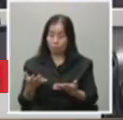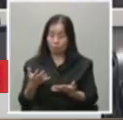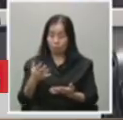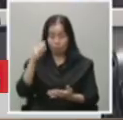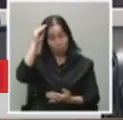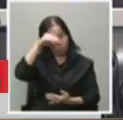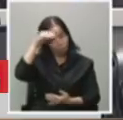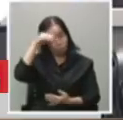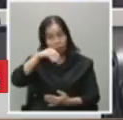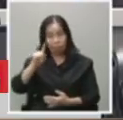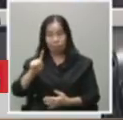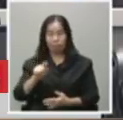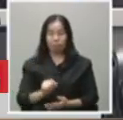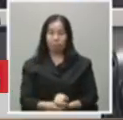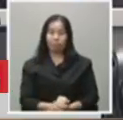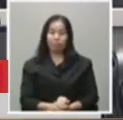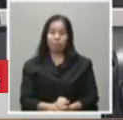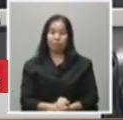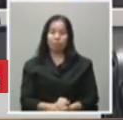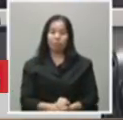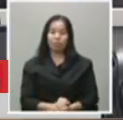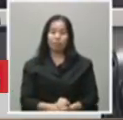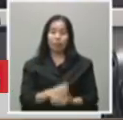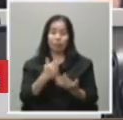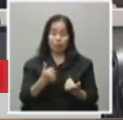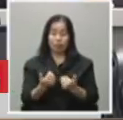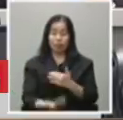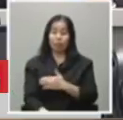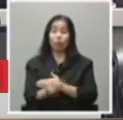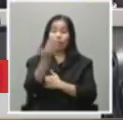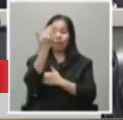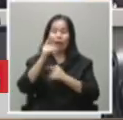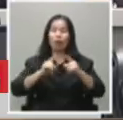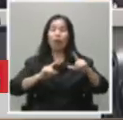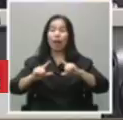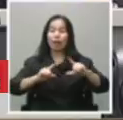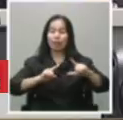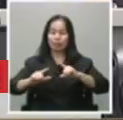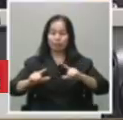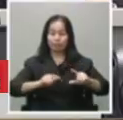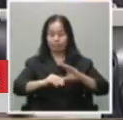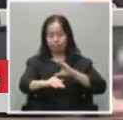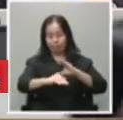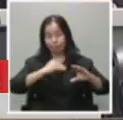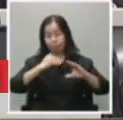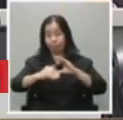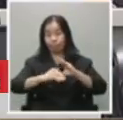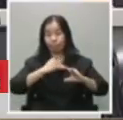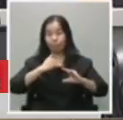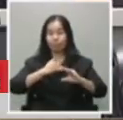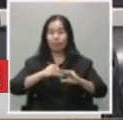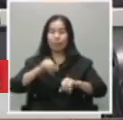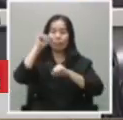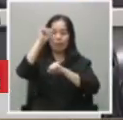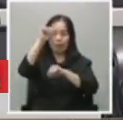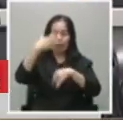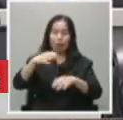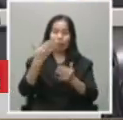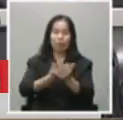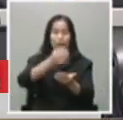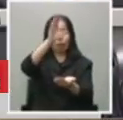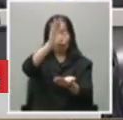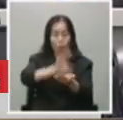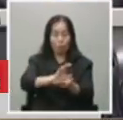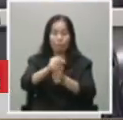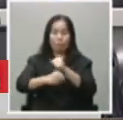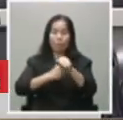ท่านประธานที่เคารพครับเมื่อเช้านี้ผมรับไลน์ครับพระราชกฤษฎีกาประกาศเรื่องการใช้งบประมาณพ.ร.บ. 63ประก